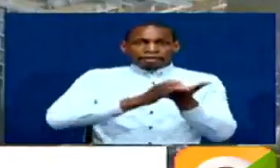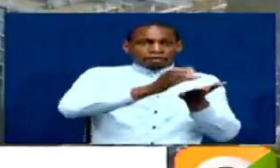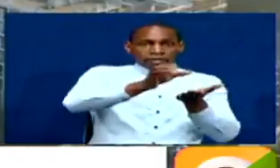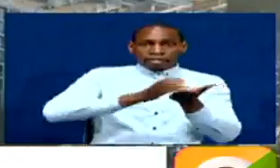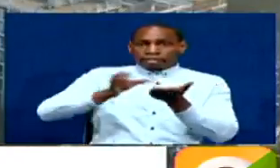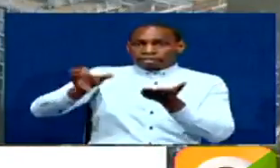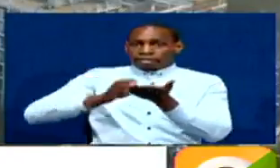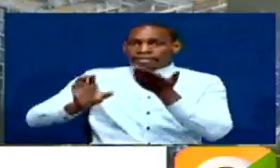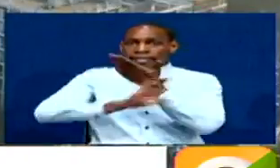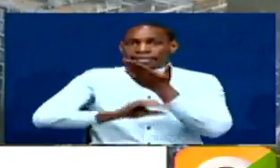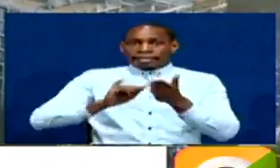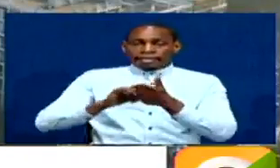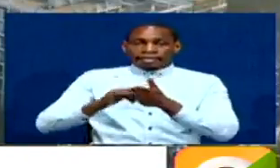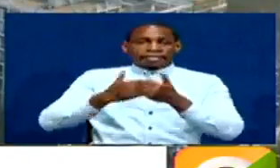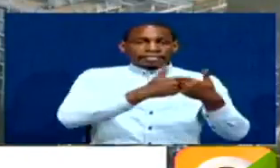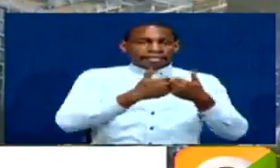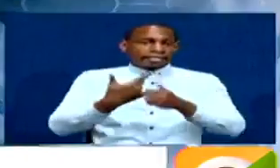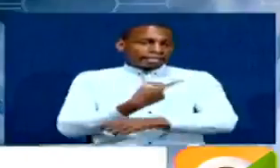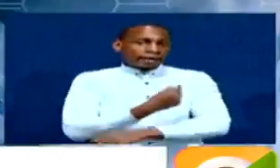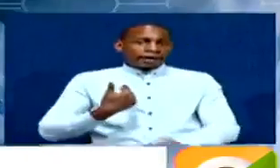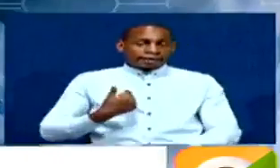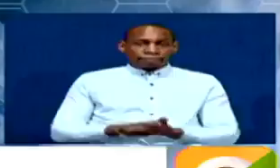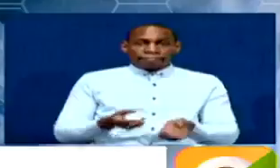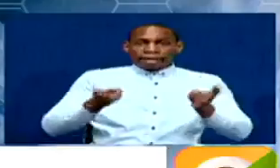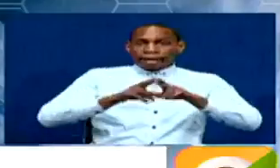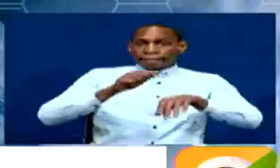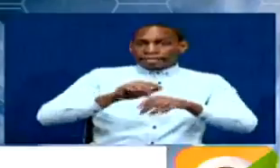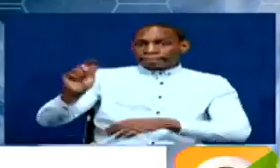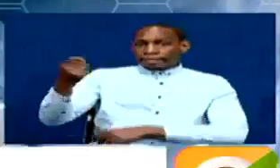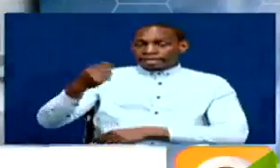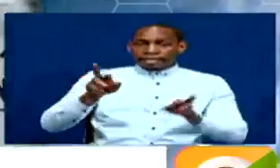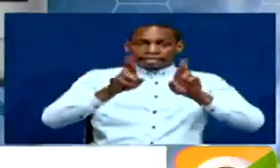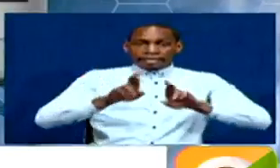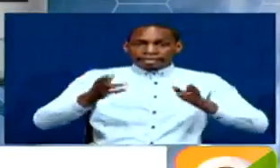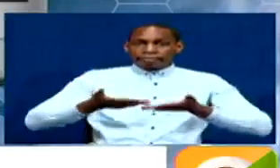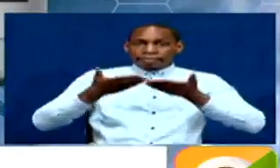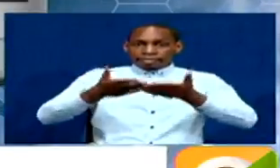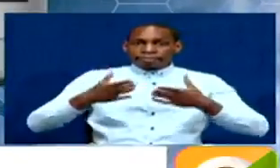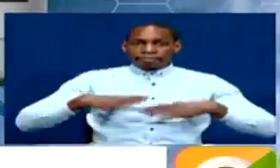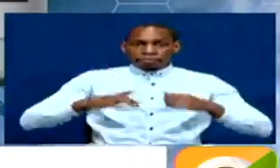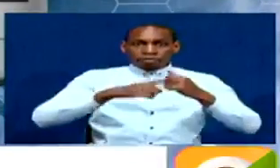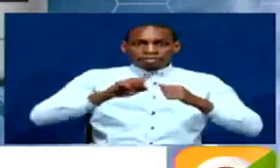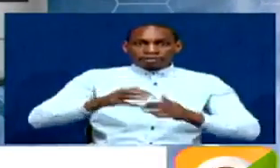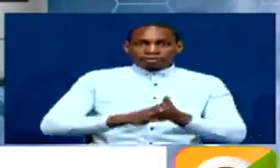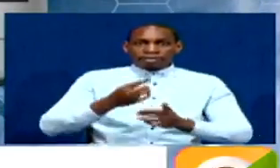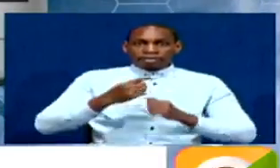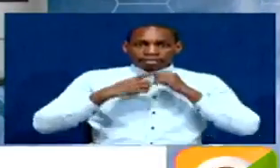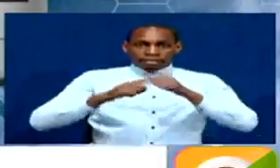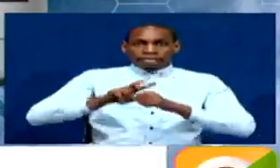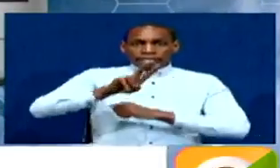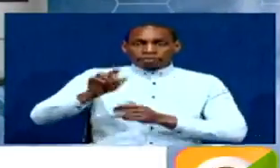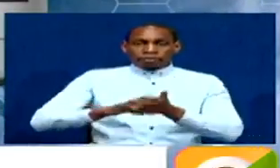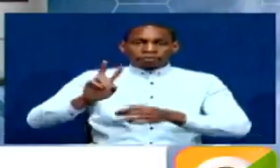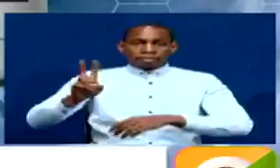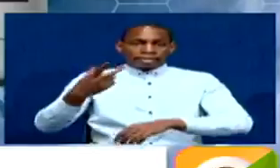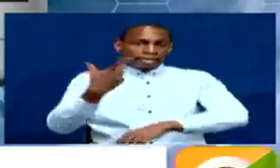kusambaza kwa mataifa yenye uhaba wa chanjo hizo. Haya yanajiri wakati ambapo Kenya tayari imewapa watu 6,622 dozi